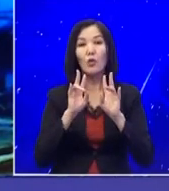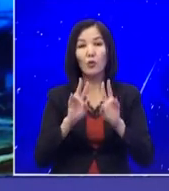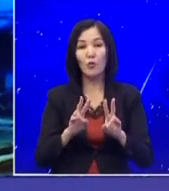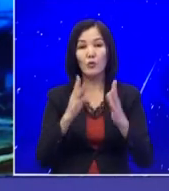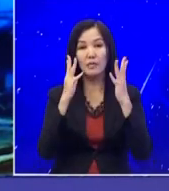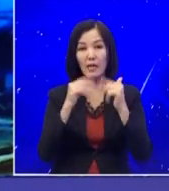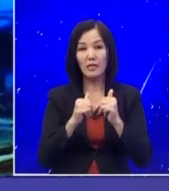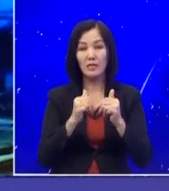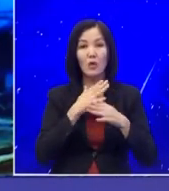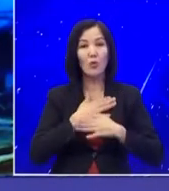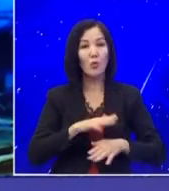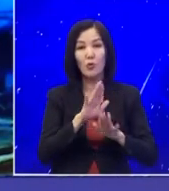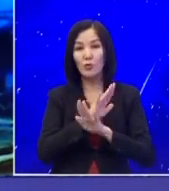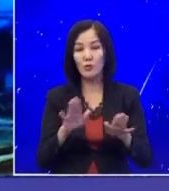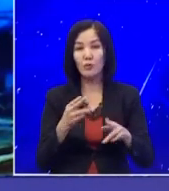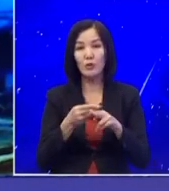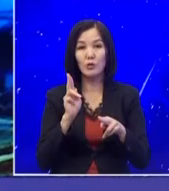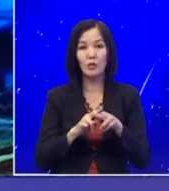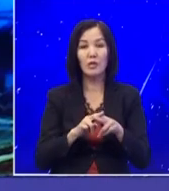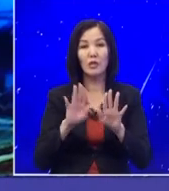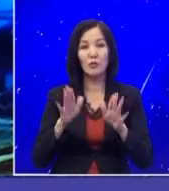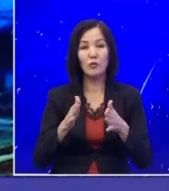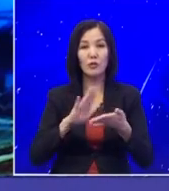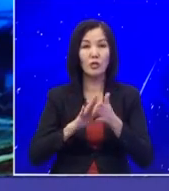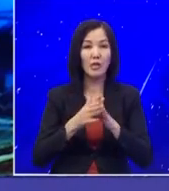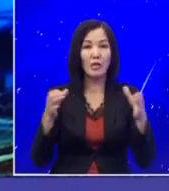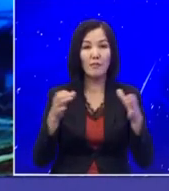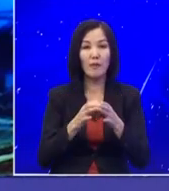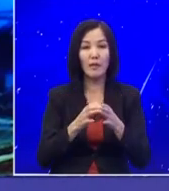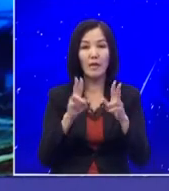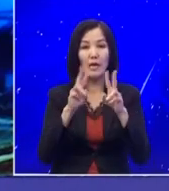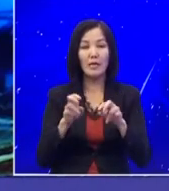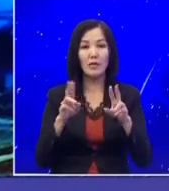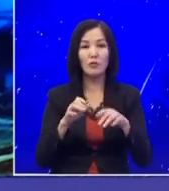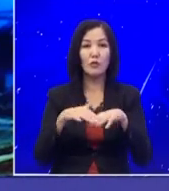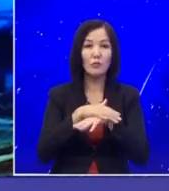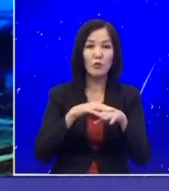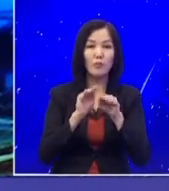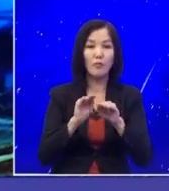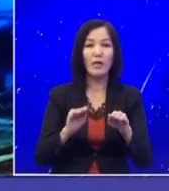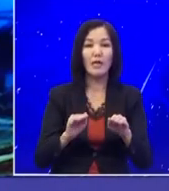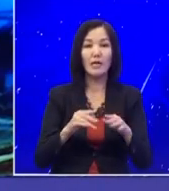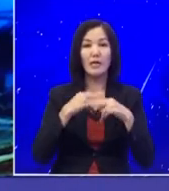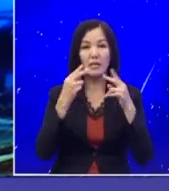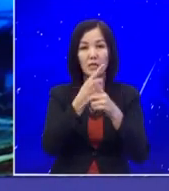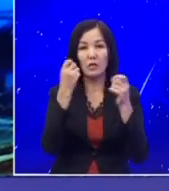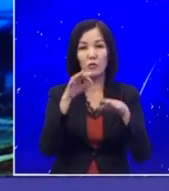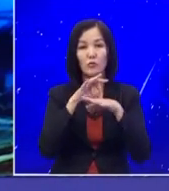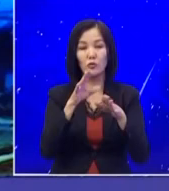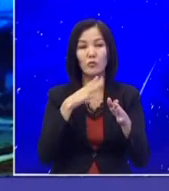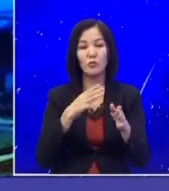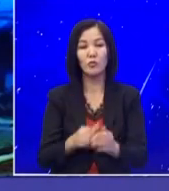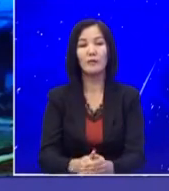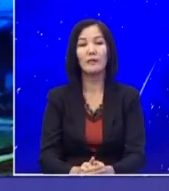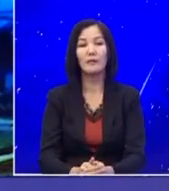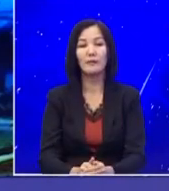бұл статистика көңіл көншітпейді. Сол себепті төтенше жағдайлар мамандары арнайы рейд өткізіп, тұрғындар мен балаларға ескерту жұмыстарын өткізіп жүр.